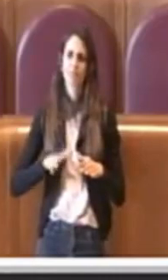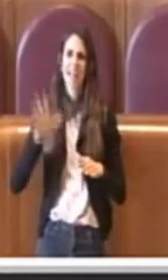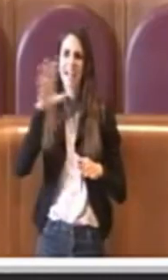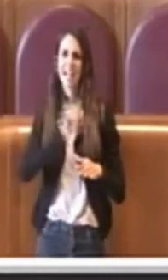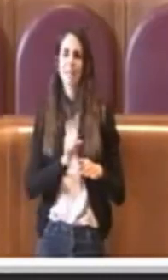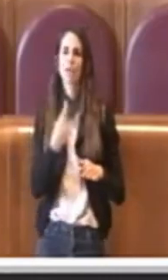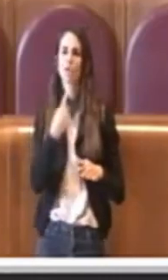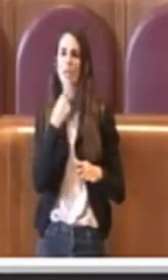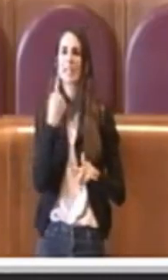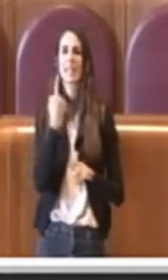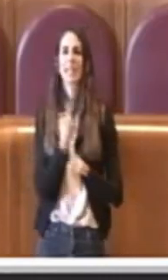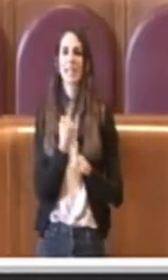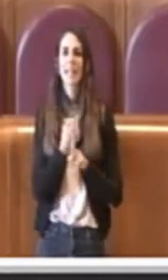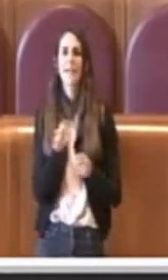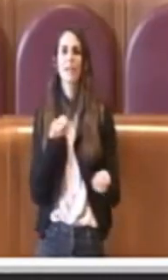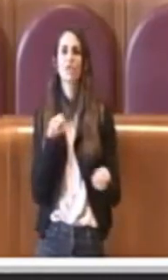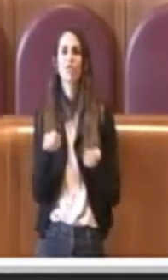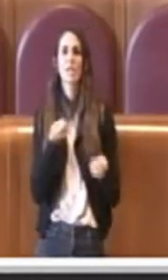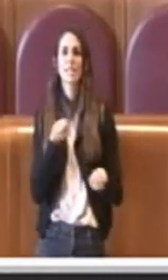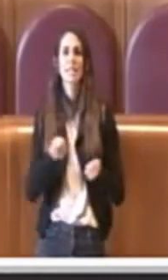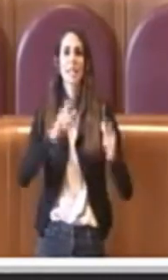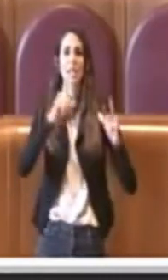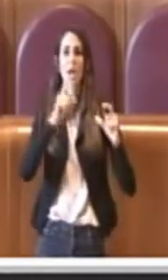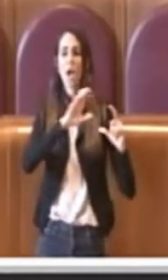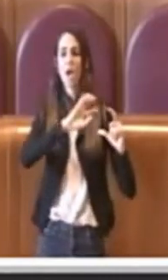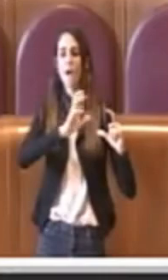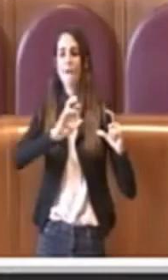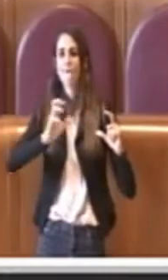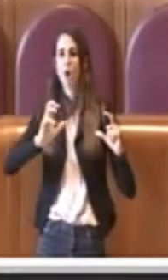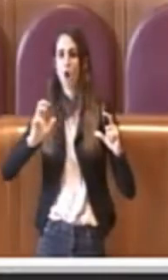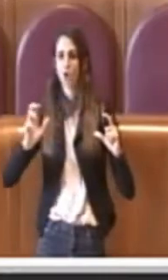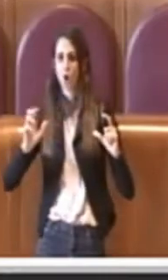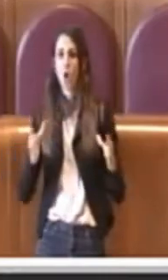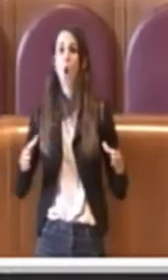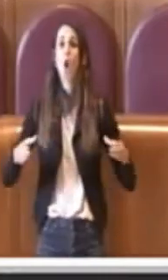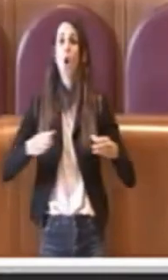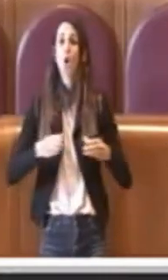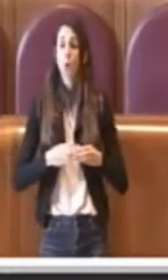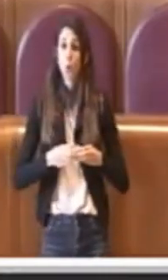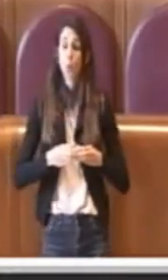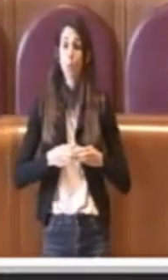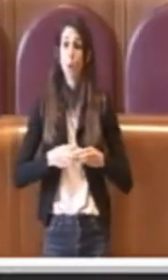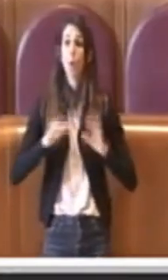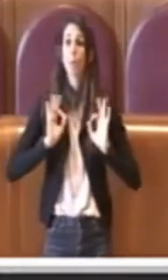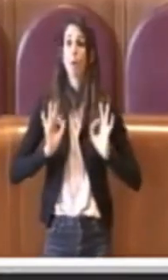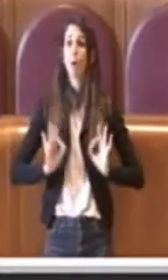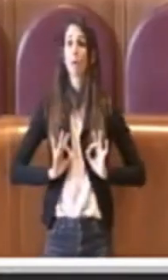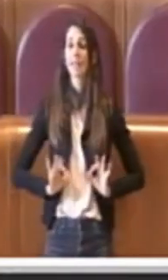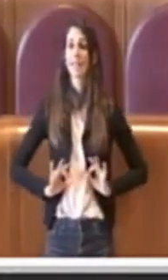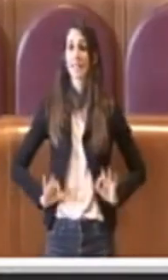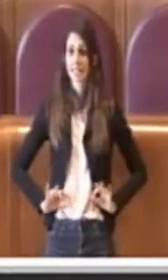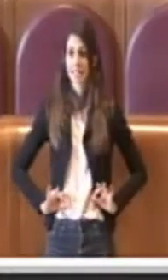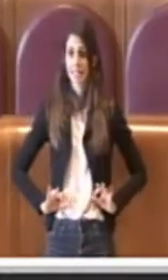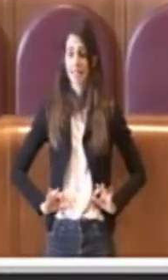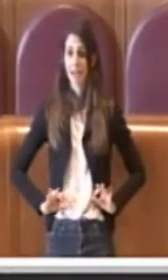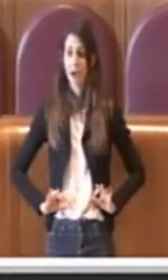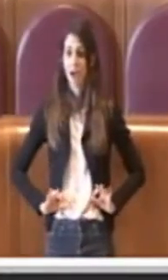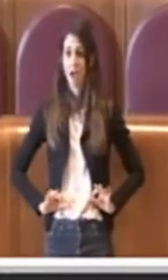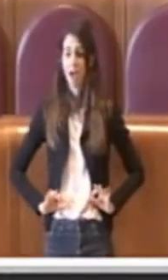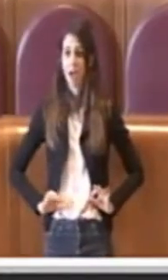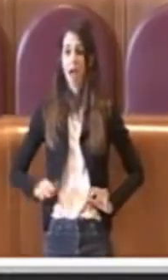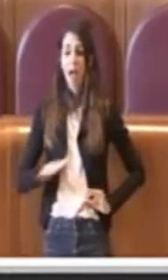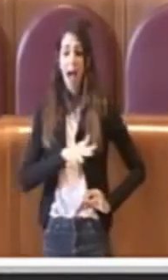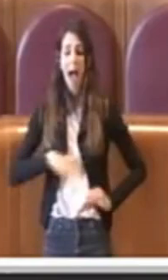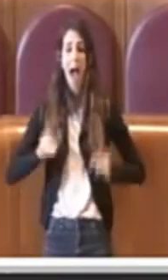immagini delle foto trappole ed è il gruppo della polizia nota locale il nucleo ambiente decoro sul